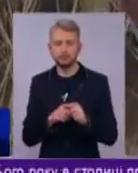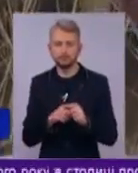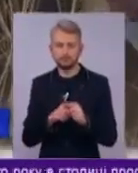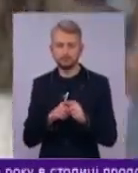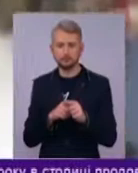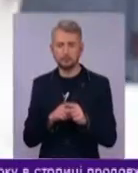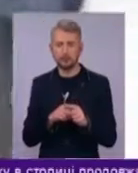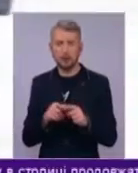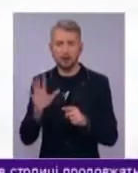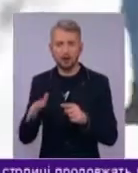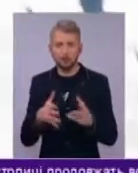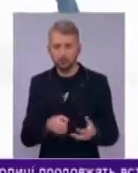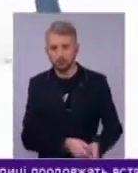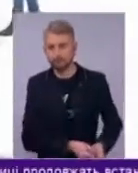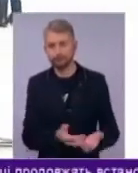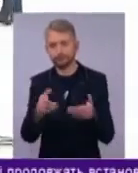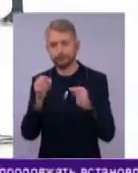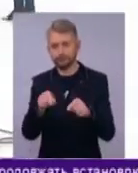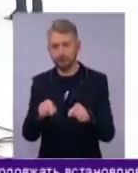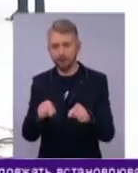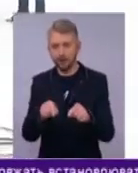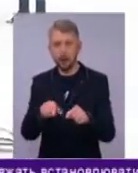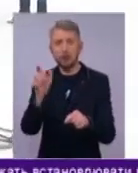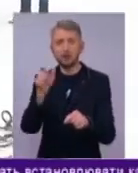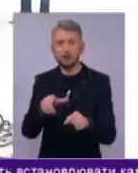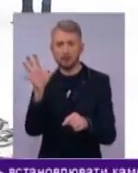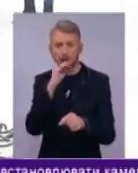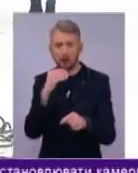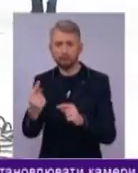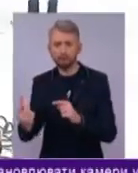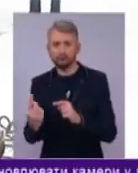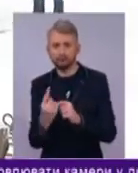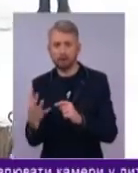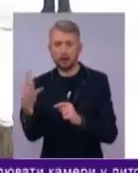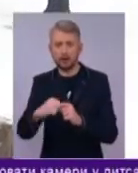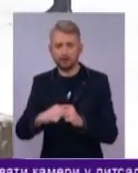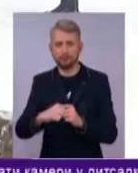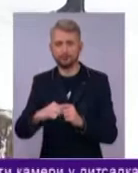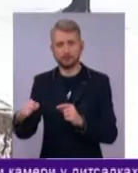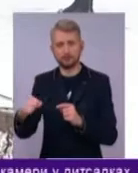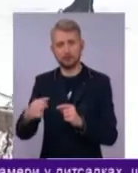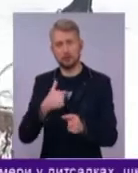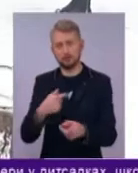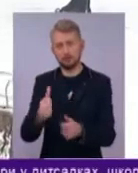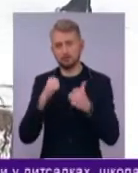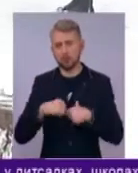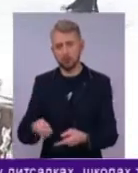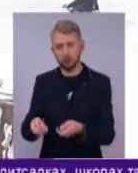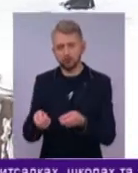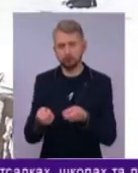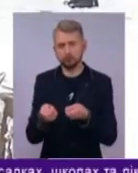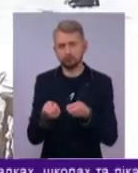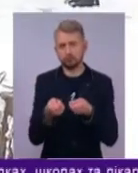собраний кусок просто бросаємо в цю сторону. Все, человек подползает или берется рукой, залазит, и мы его спокойно, не